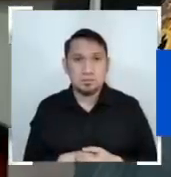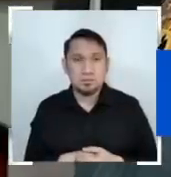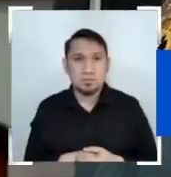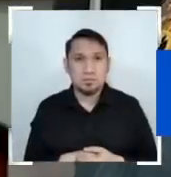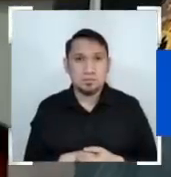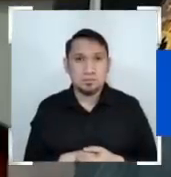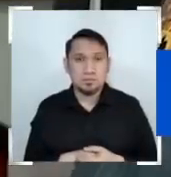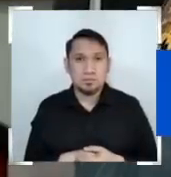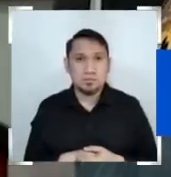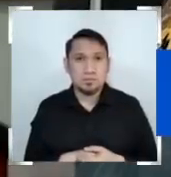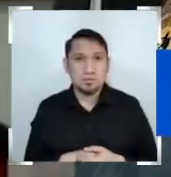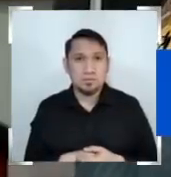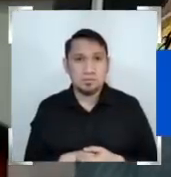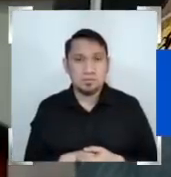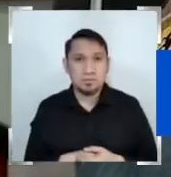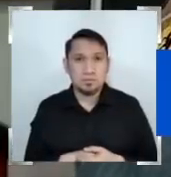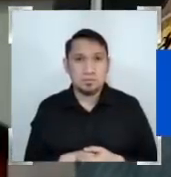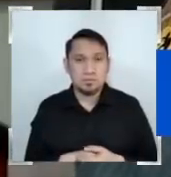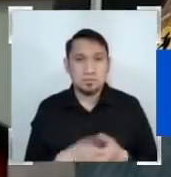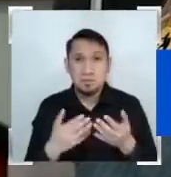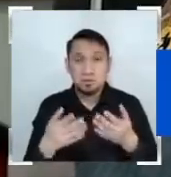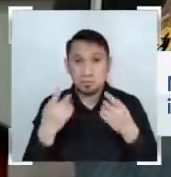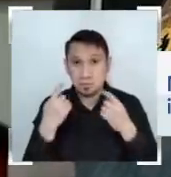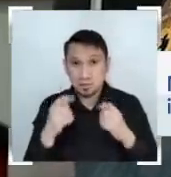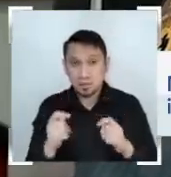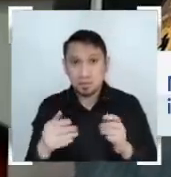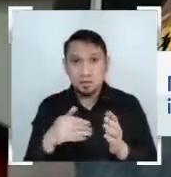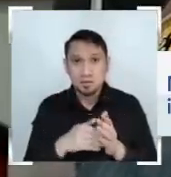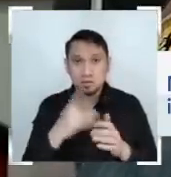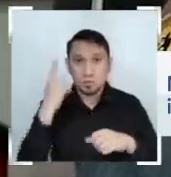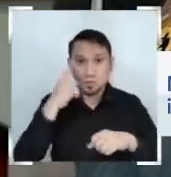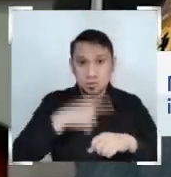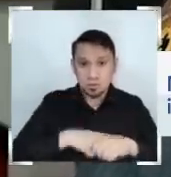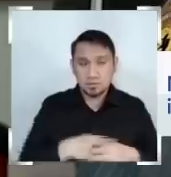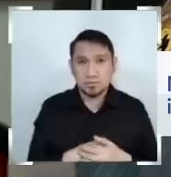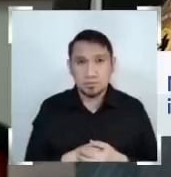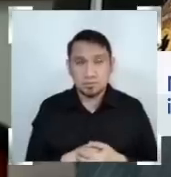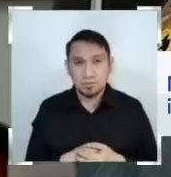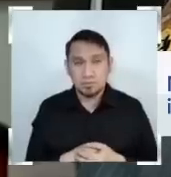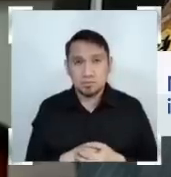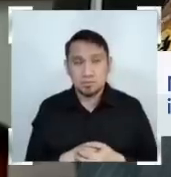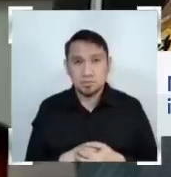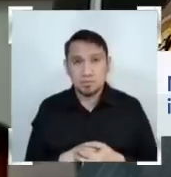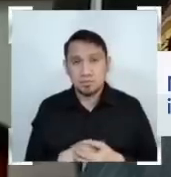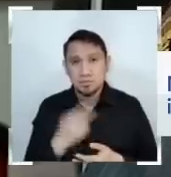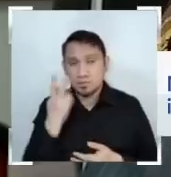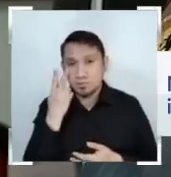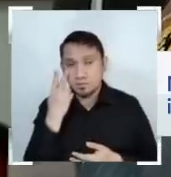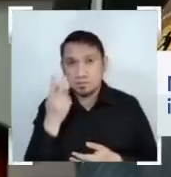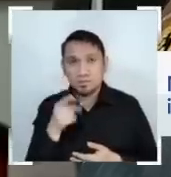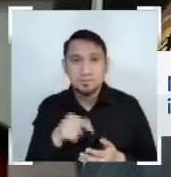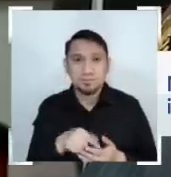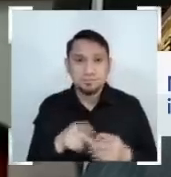siguro nag-try lang ulit ng isang beses, pero since pag-iigtingin po namin ulit yung aming pagbabantay